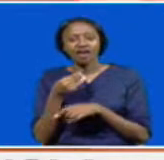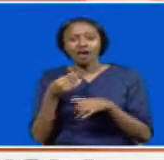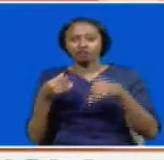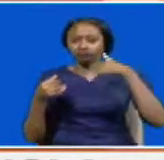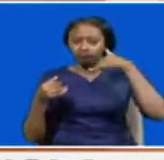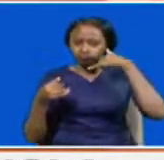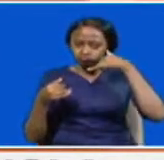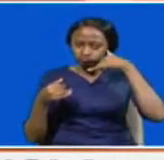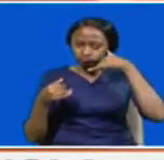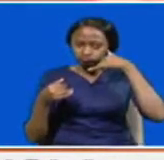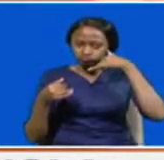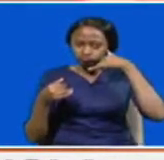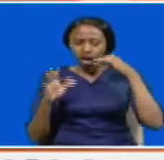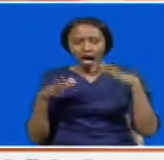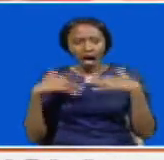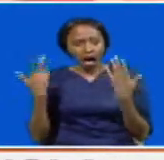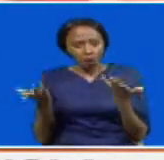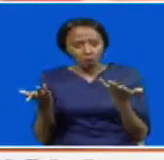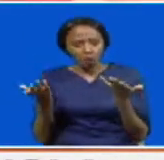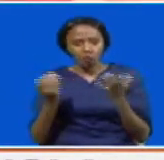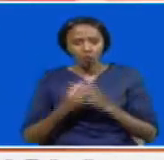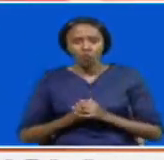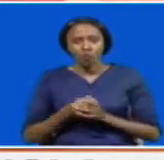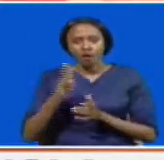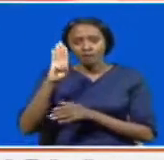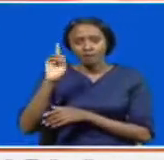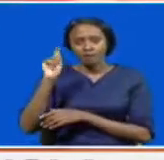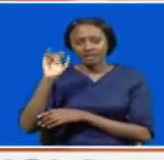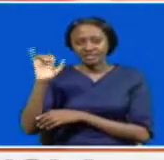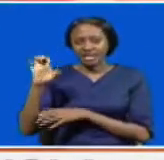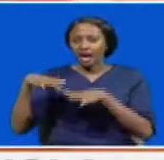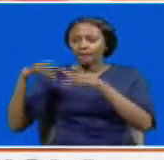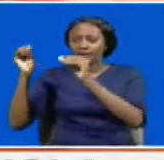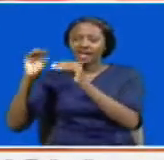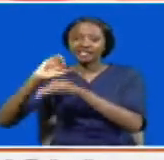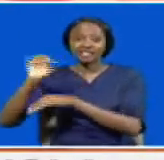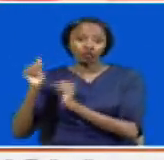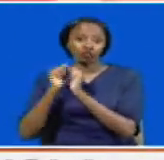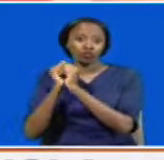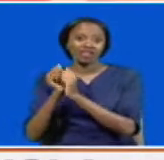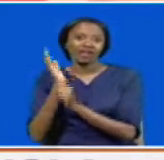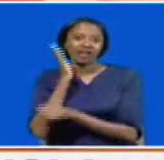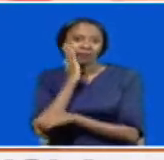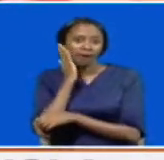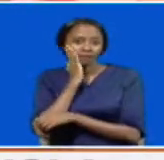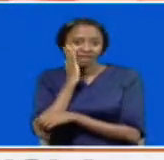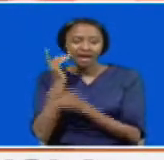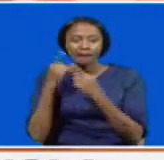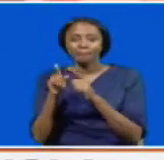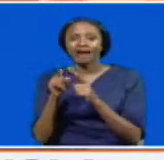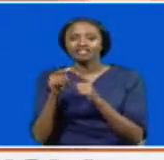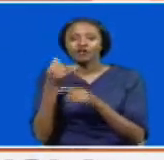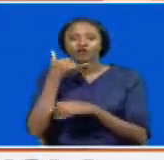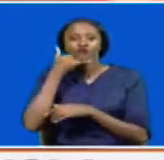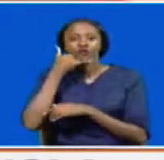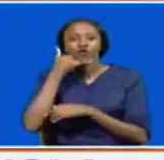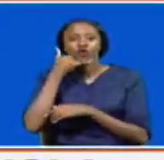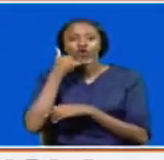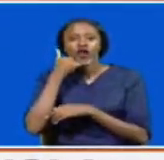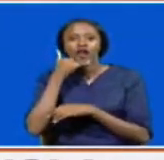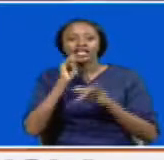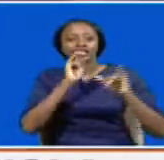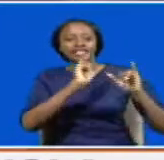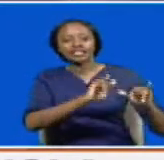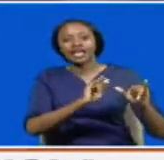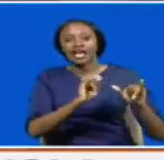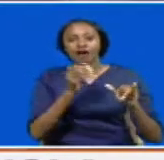babake. Akaniambia, "Betty ameenda town na mami, lakini simu ameiacha nyumbani." Akaniuliza